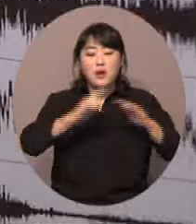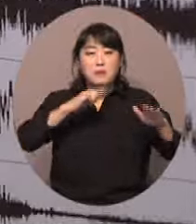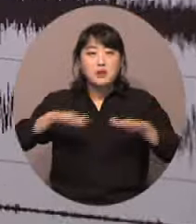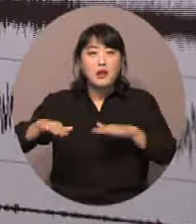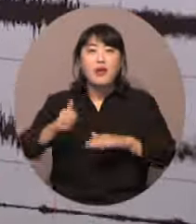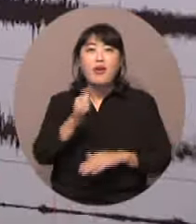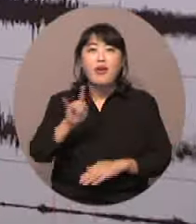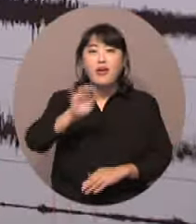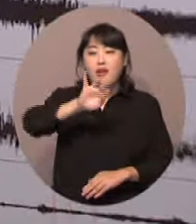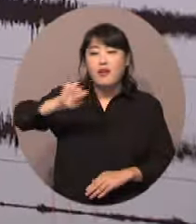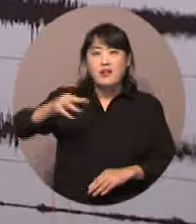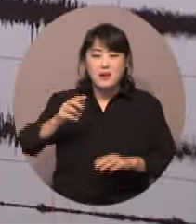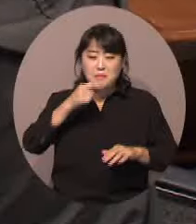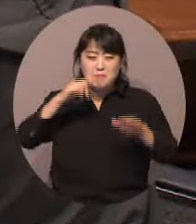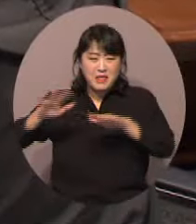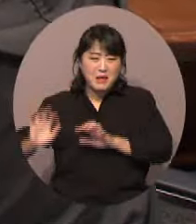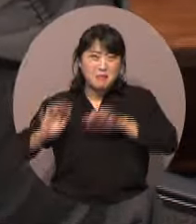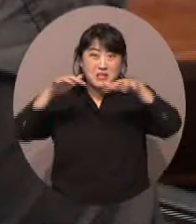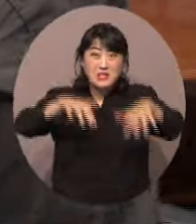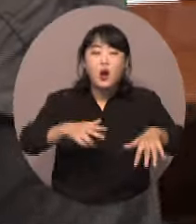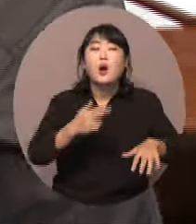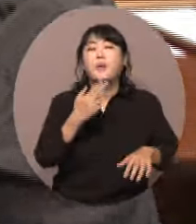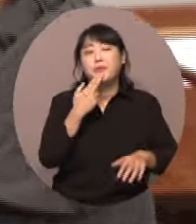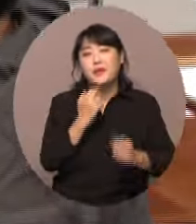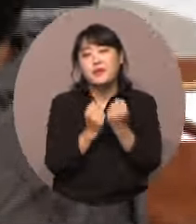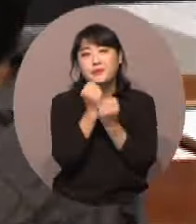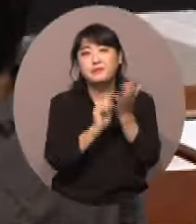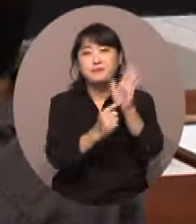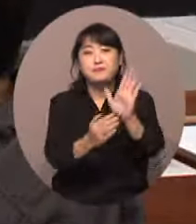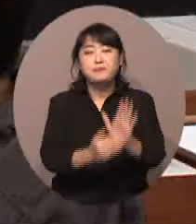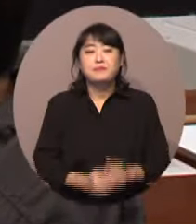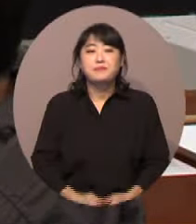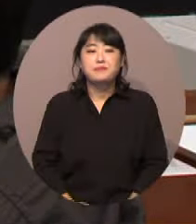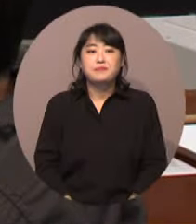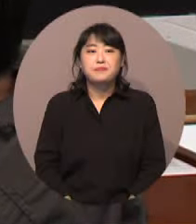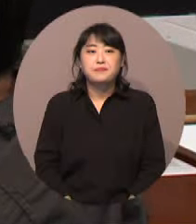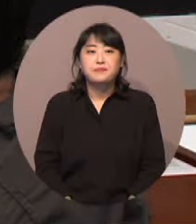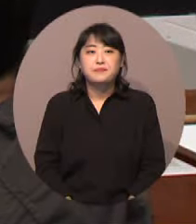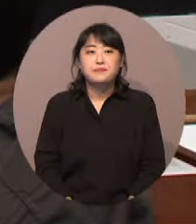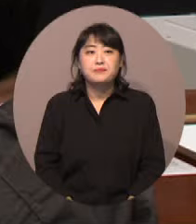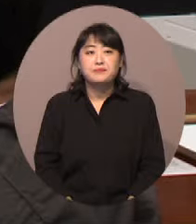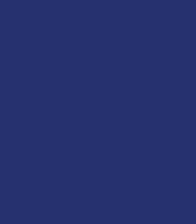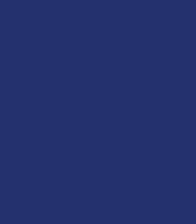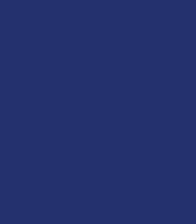해일이 발생할 가능성은 없다고 설명했습니다. MBC 뉴스 김성국입니다.